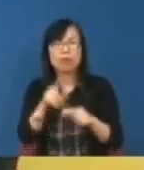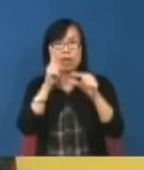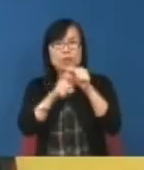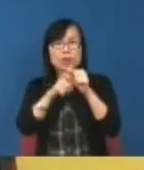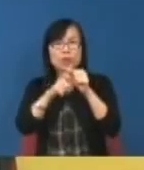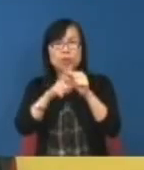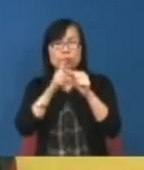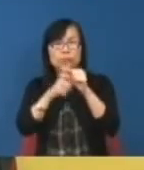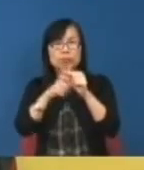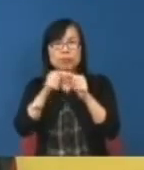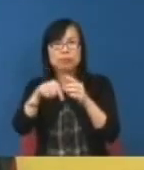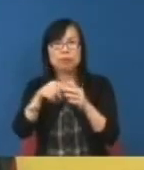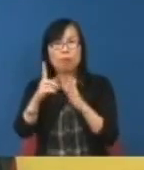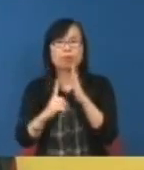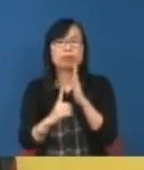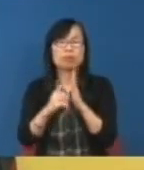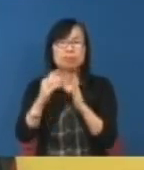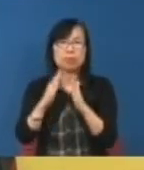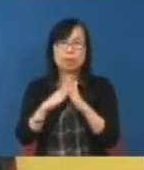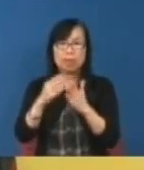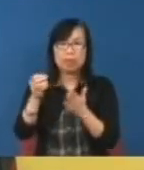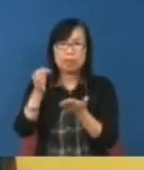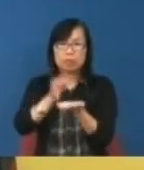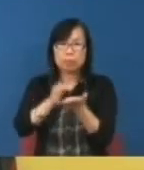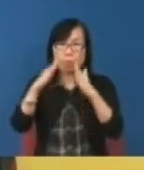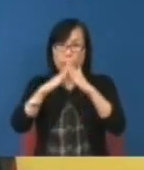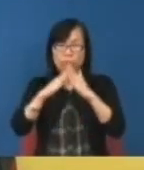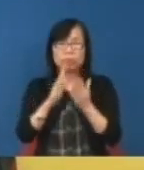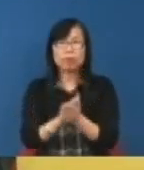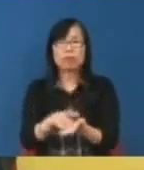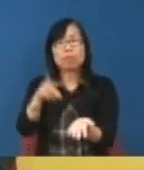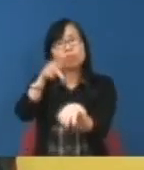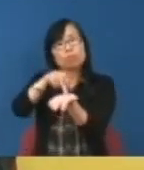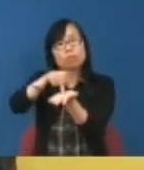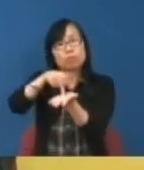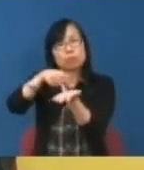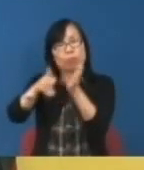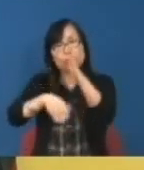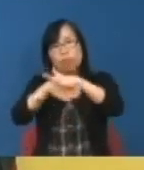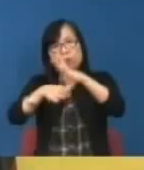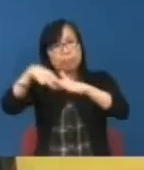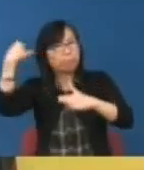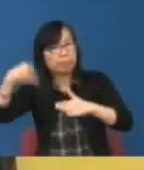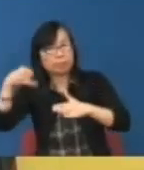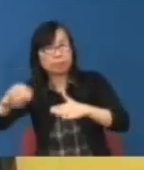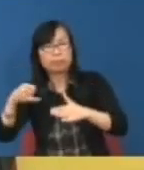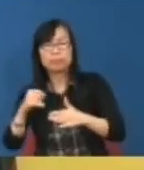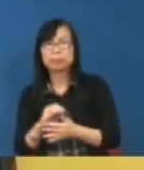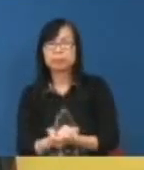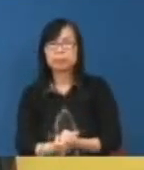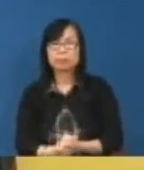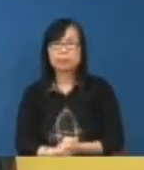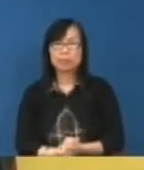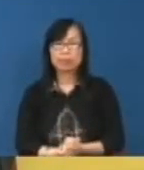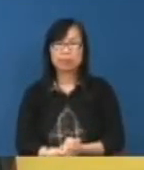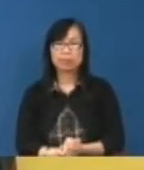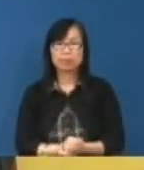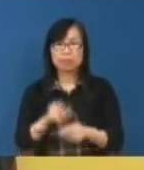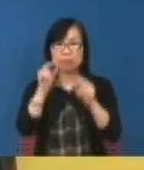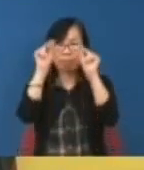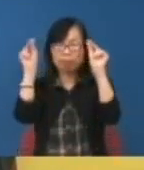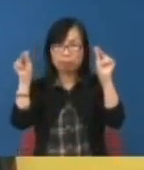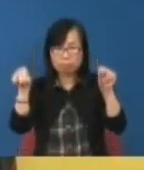嘅問題就係因為上唔到樓，而唔係咧連租房都租唔起咁樣，咁咪即係將嗰個成個問題